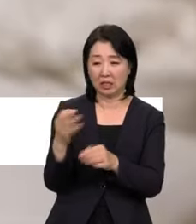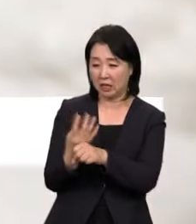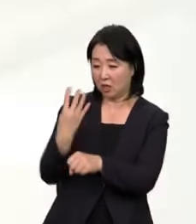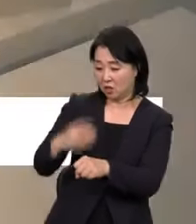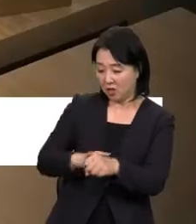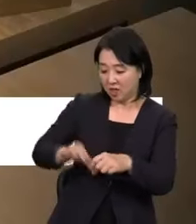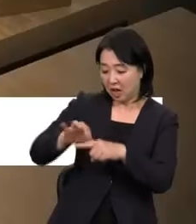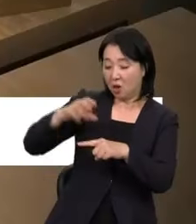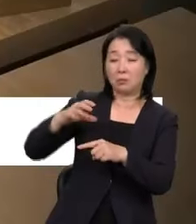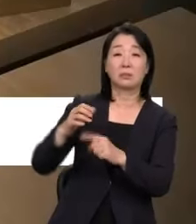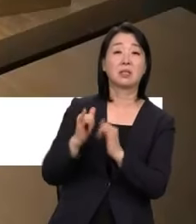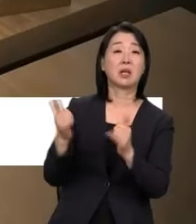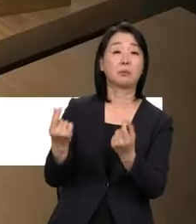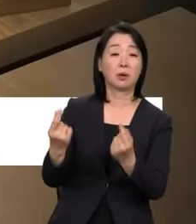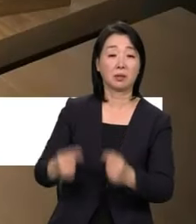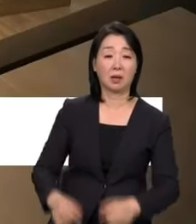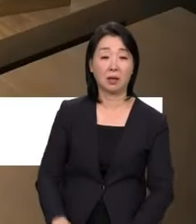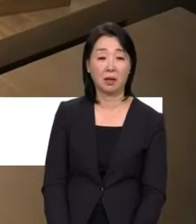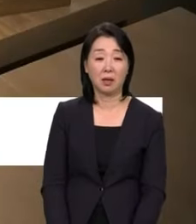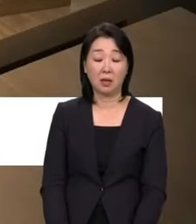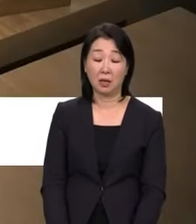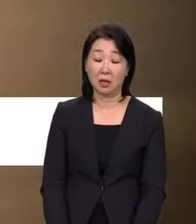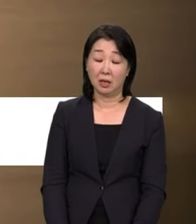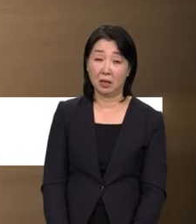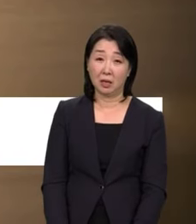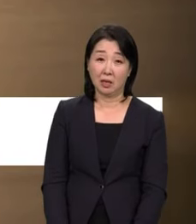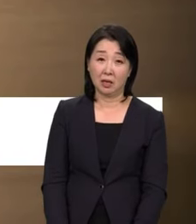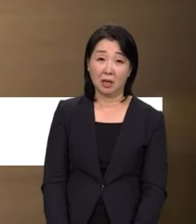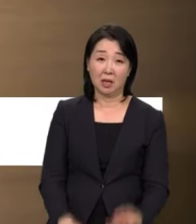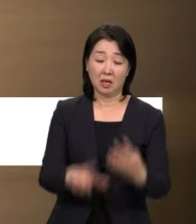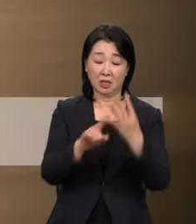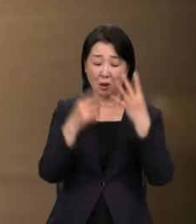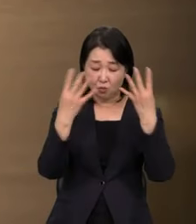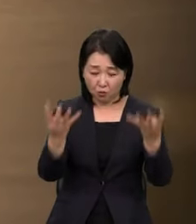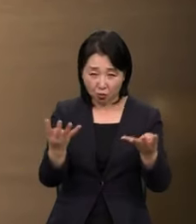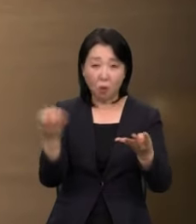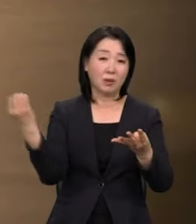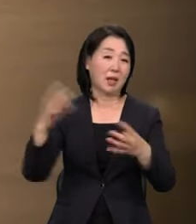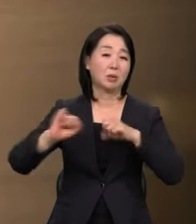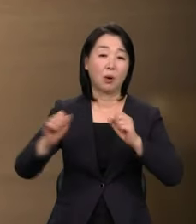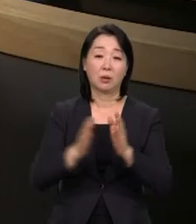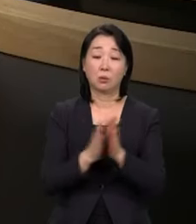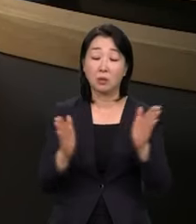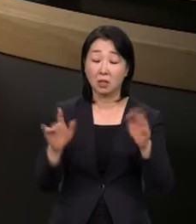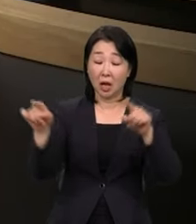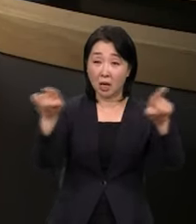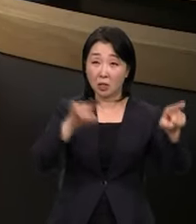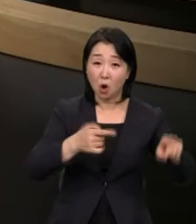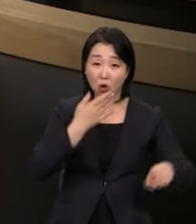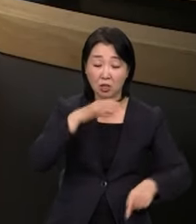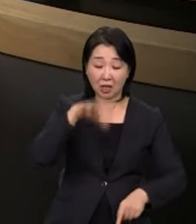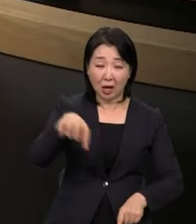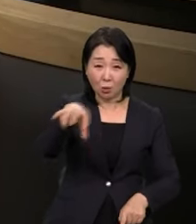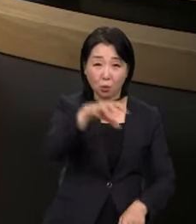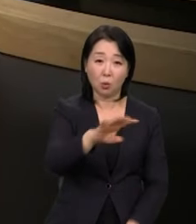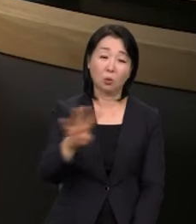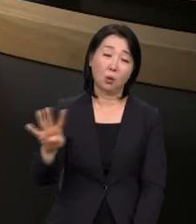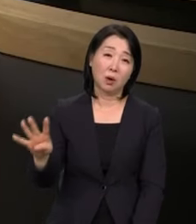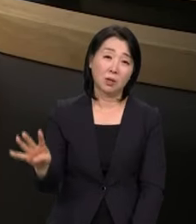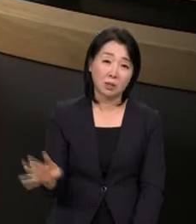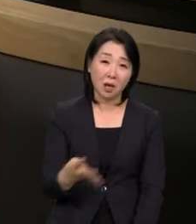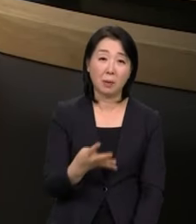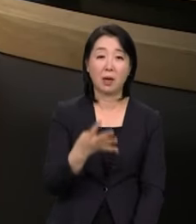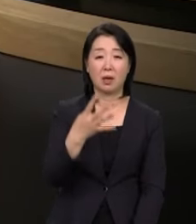맞았습니다. 지난해 4월 출소한 뒤 다시 활동을 시작했습니다. 전국 식당 418곳이 9천만